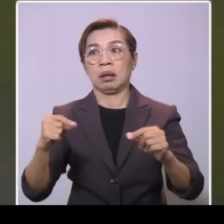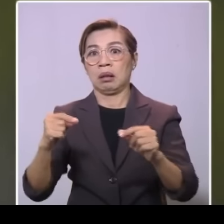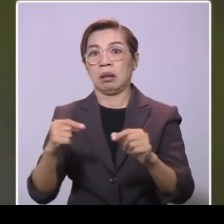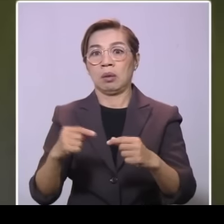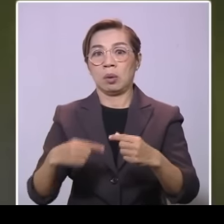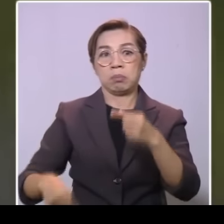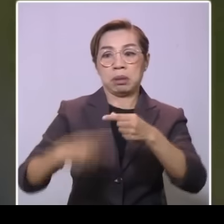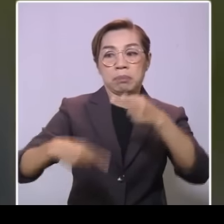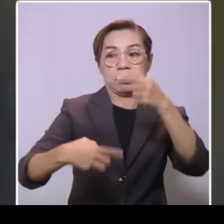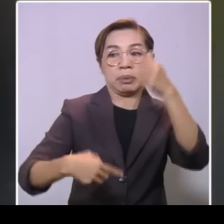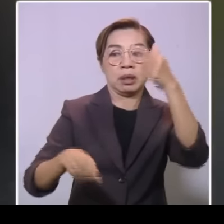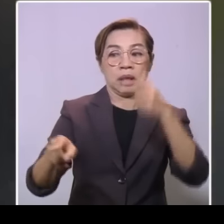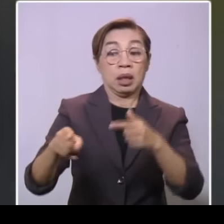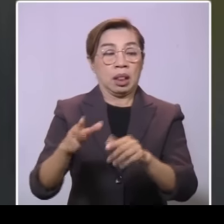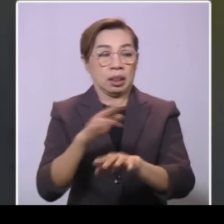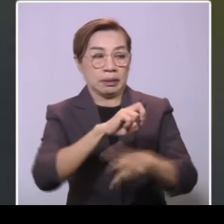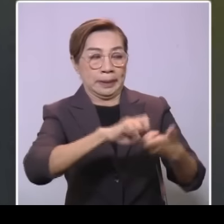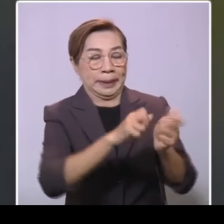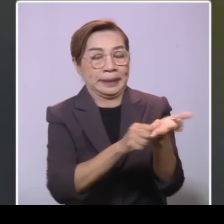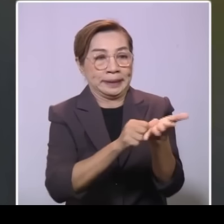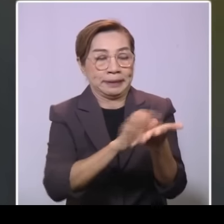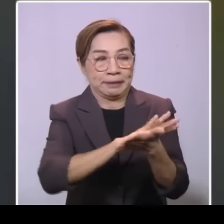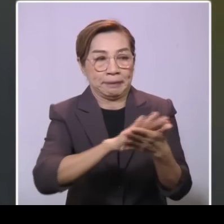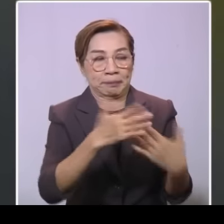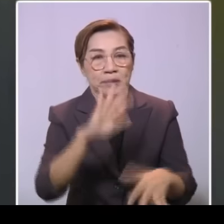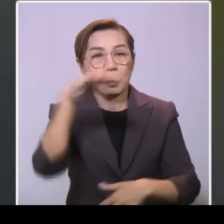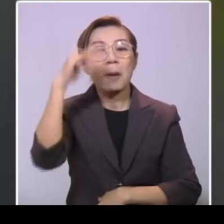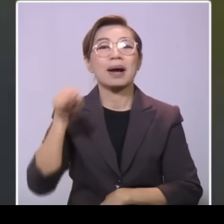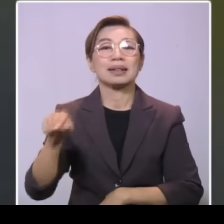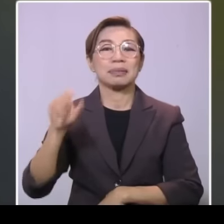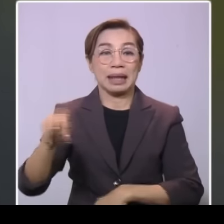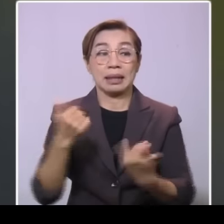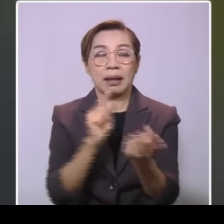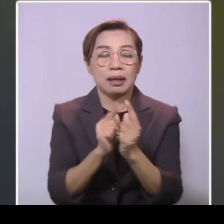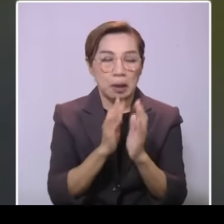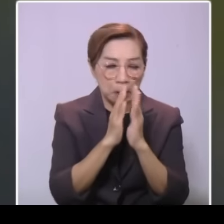เดี๋ยวก็จะต้องเคลียร์บางเรื่องไปก่อนวันนี้ก็เลยขอไหว้ก่อนเรื่องนี้นะฮะ